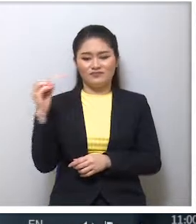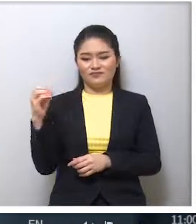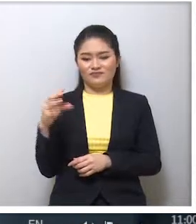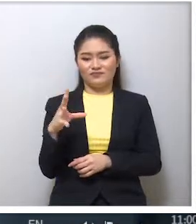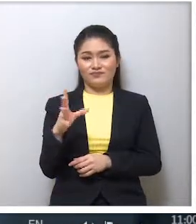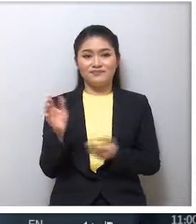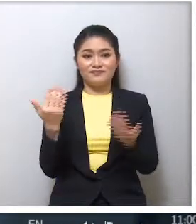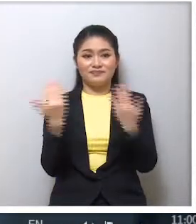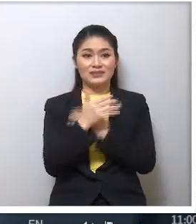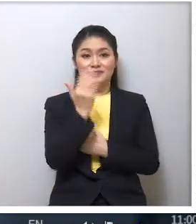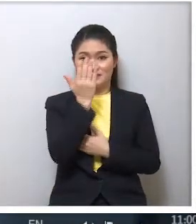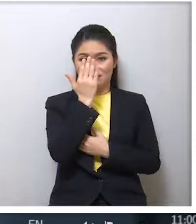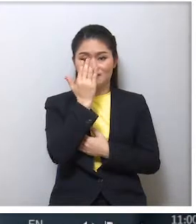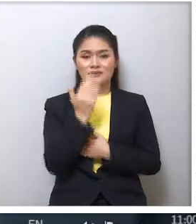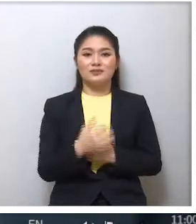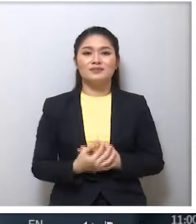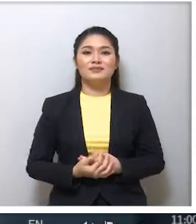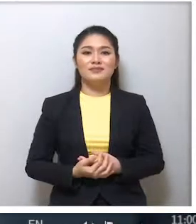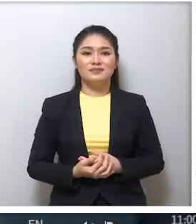นมาอยู่ด้านหน้านะครับ